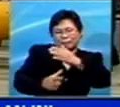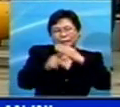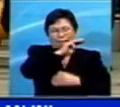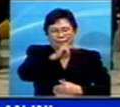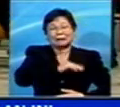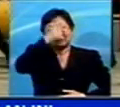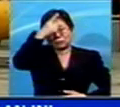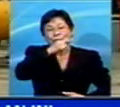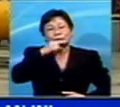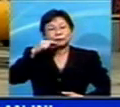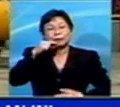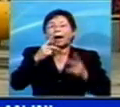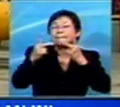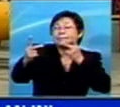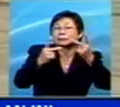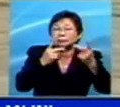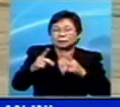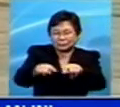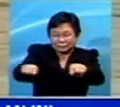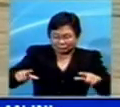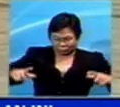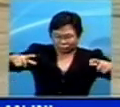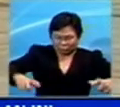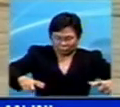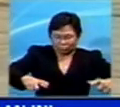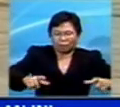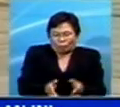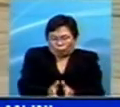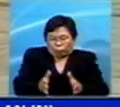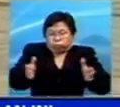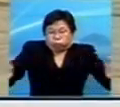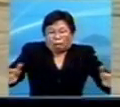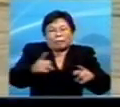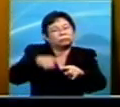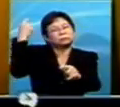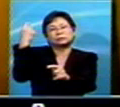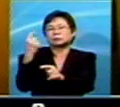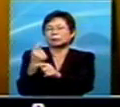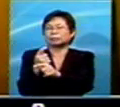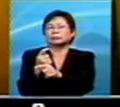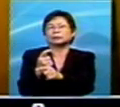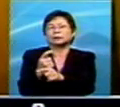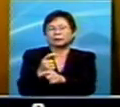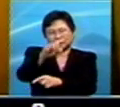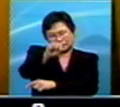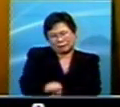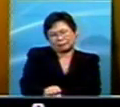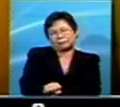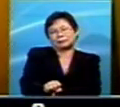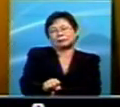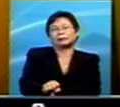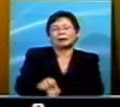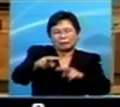pengangkutan Datuk Seri shamuddin Tun Husin berkata kawasan pencarian akan diperluaskan tapi masih kekal di koridor Selatan